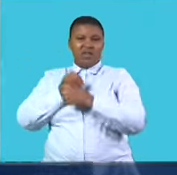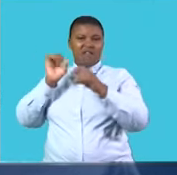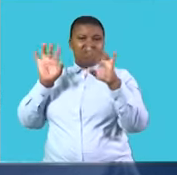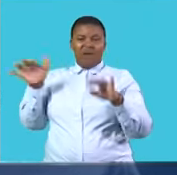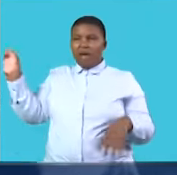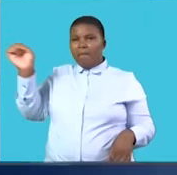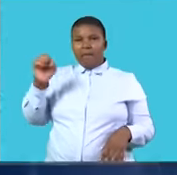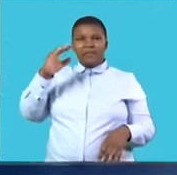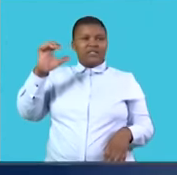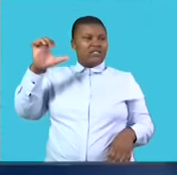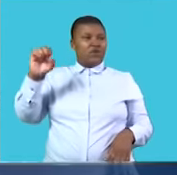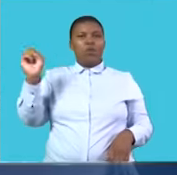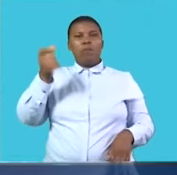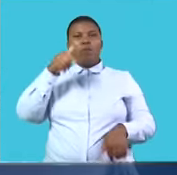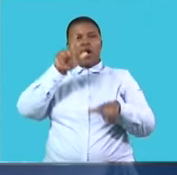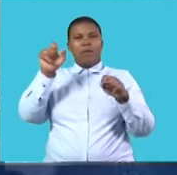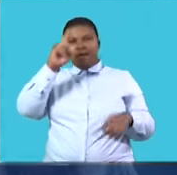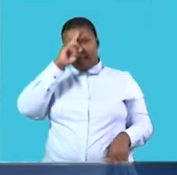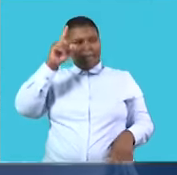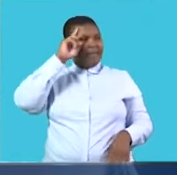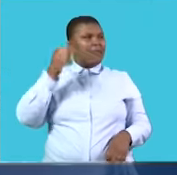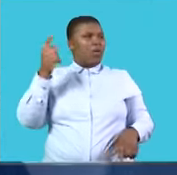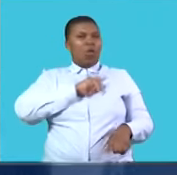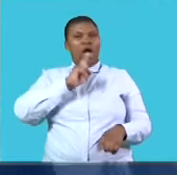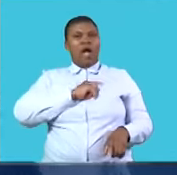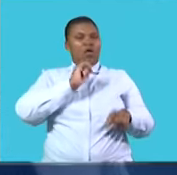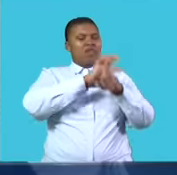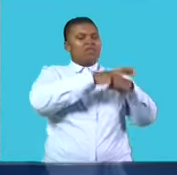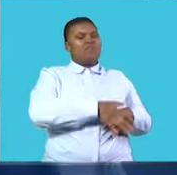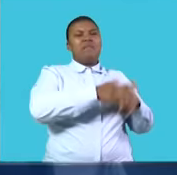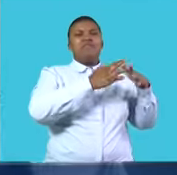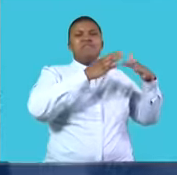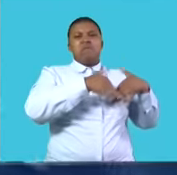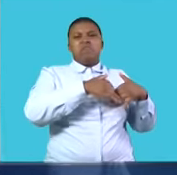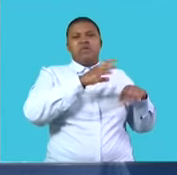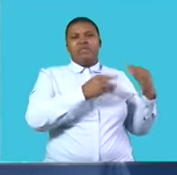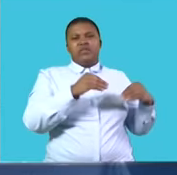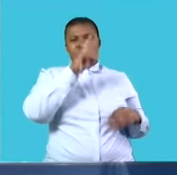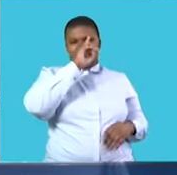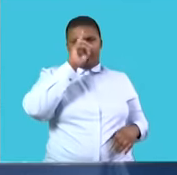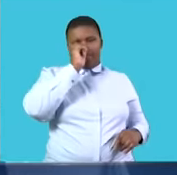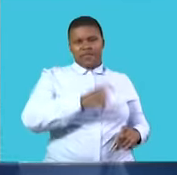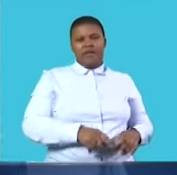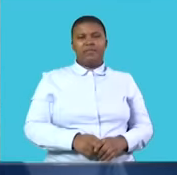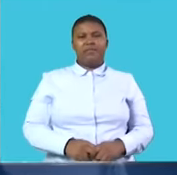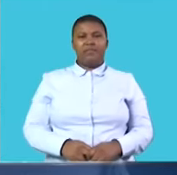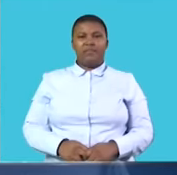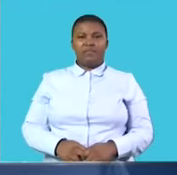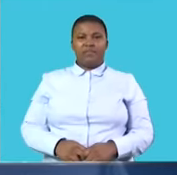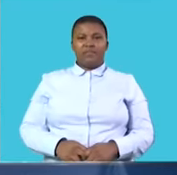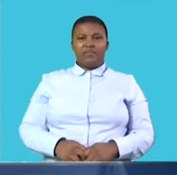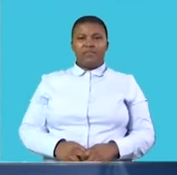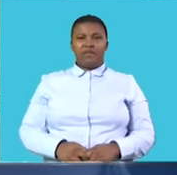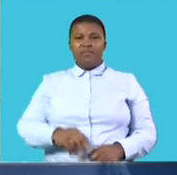abantu abamnyama bazowisa i-business lomuntu omnyama. Bathi wozandla, bathi sinikeza